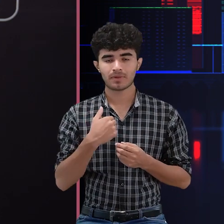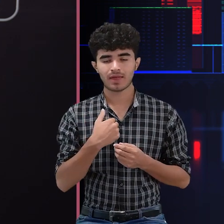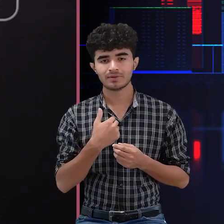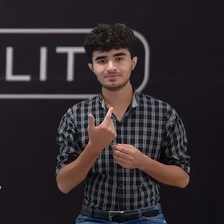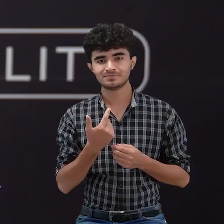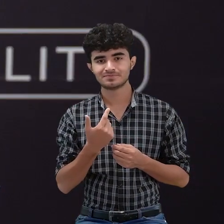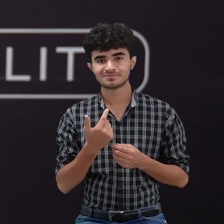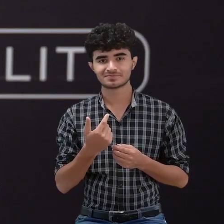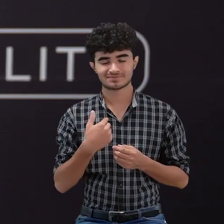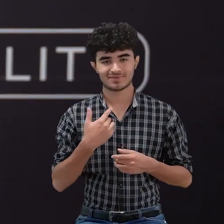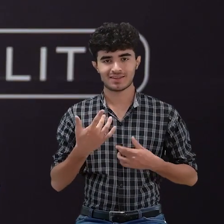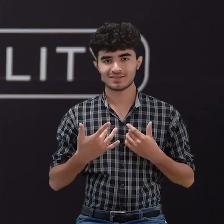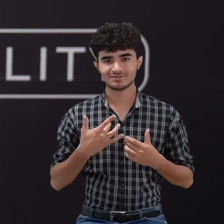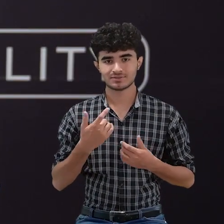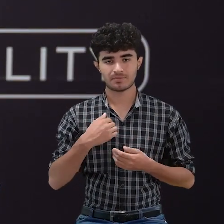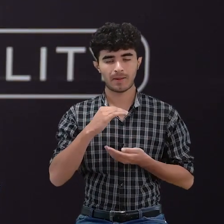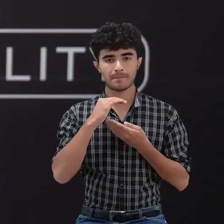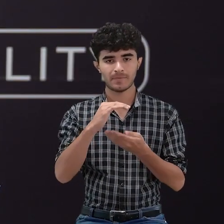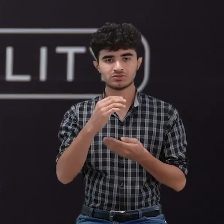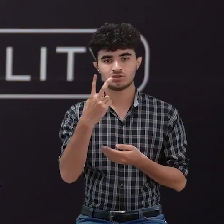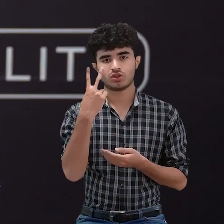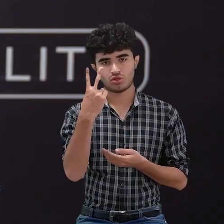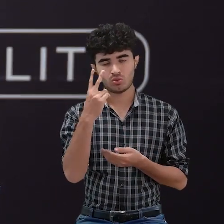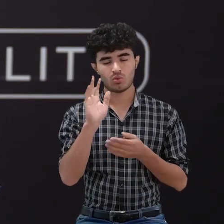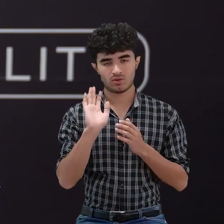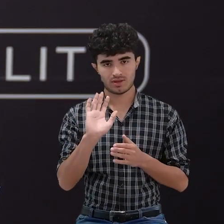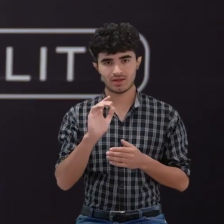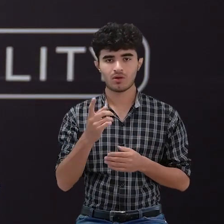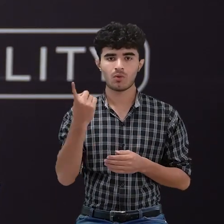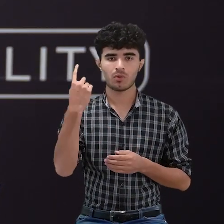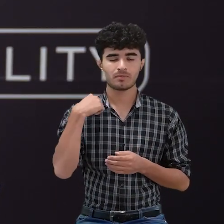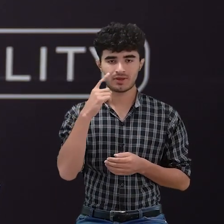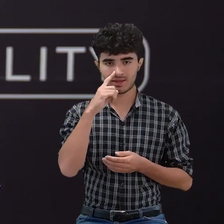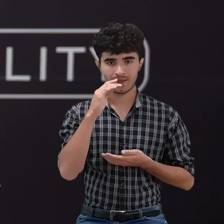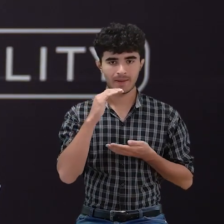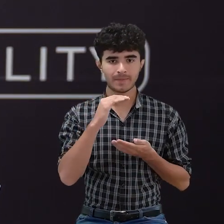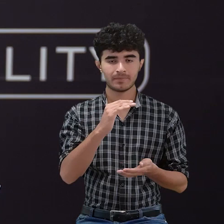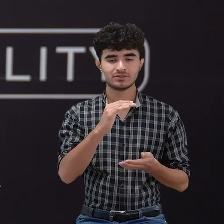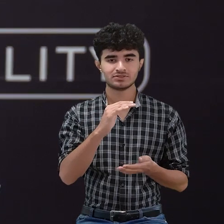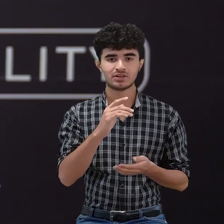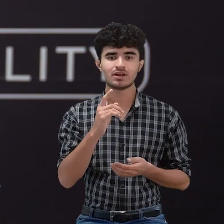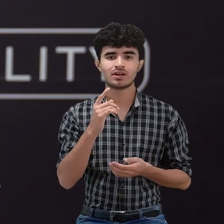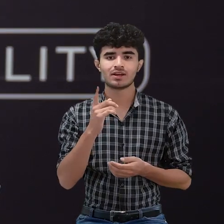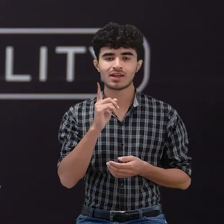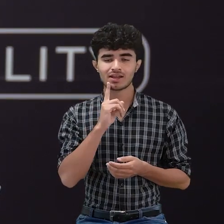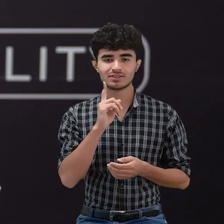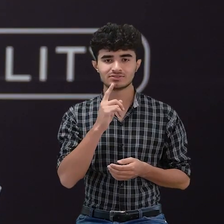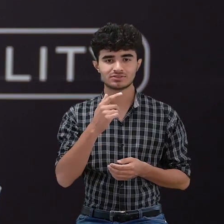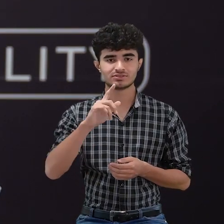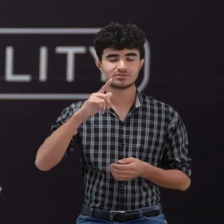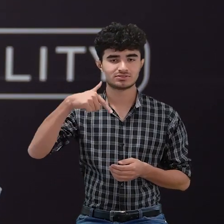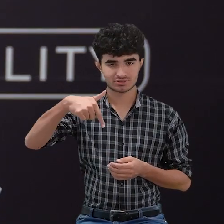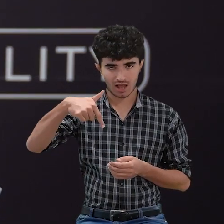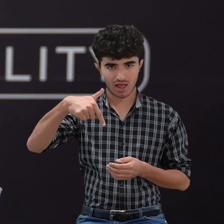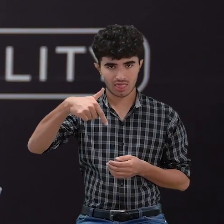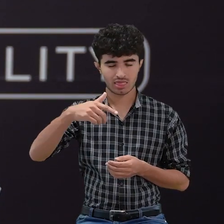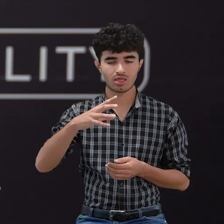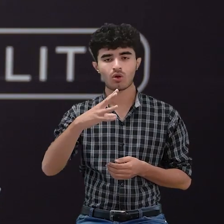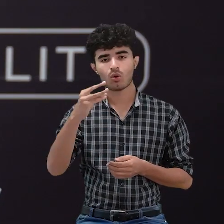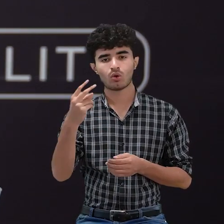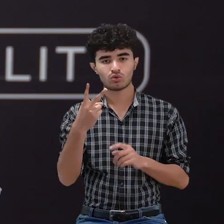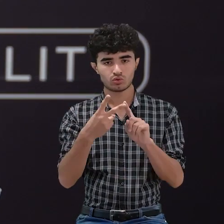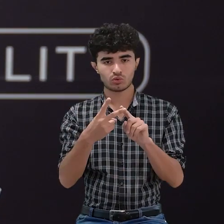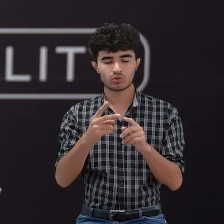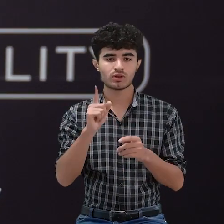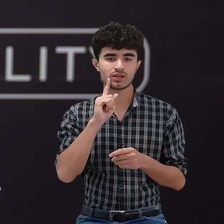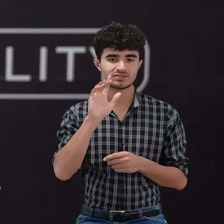कि मेरे माशाल्लाह 2 बच्चे हैं और जब मेरे बच्चियाँ कोई 7